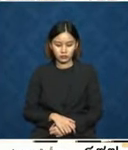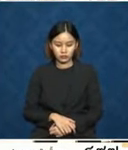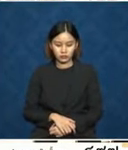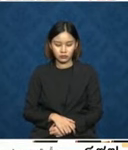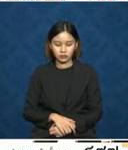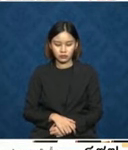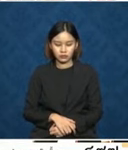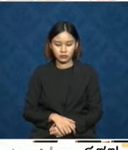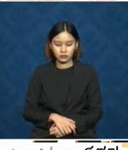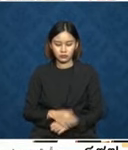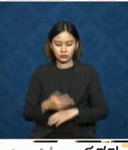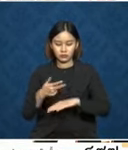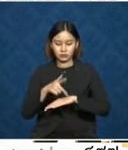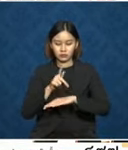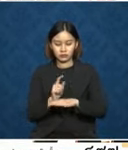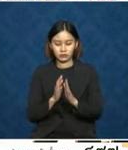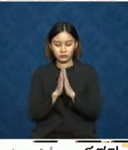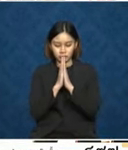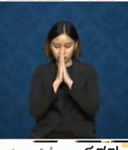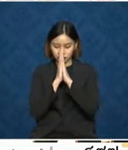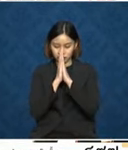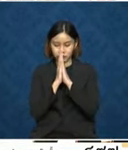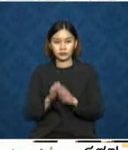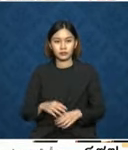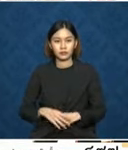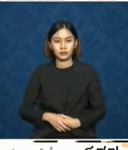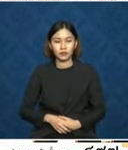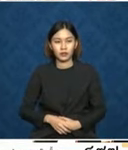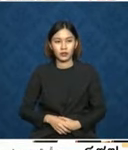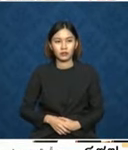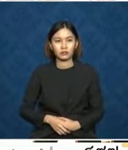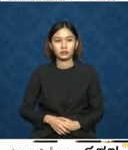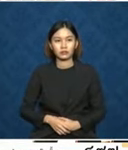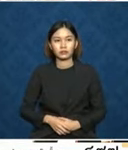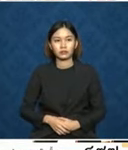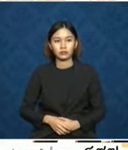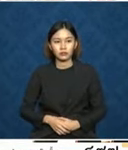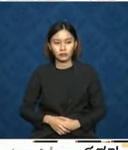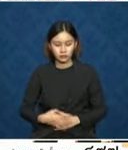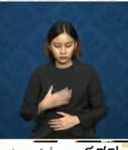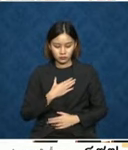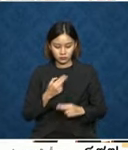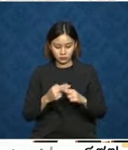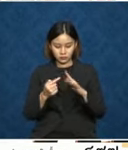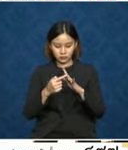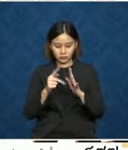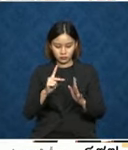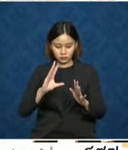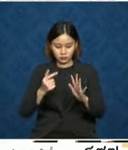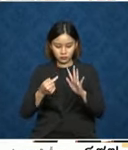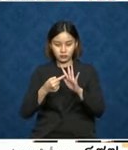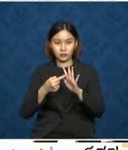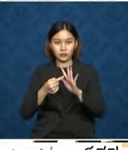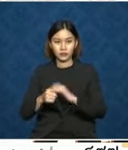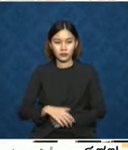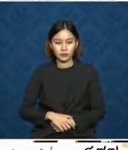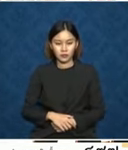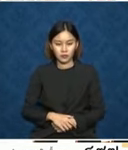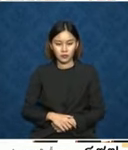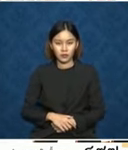ครับกราบเรียนท่านประธานสภาที่เคารพผมนายเกชาศักดิ์สมบูรณ์